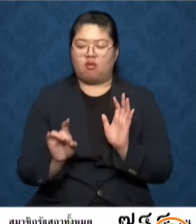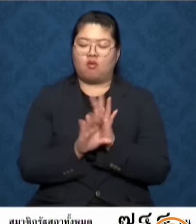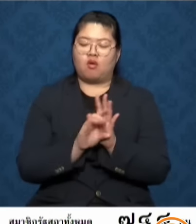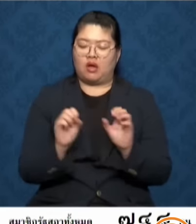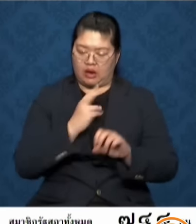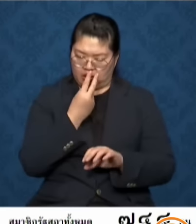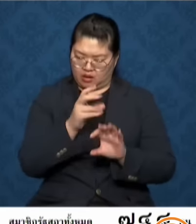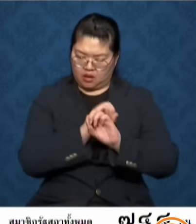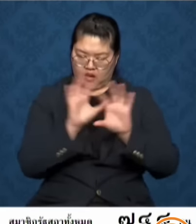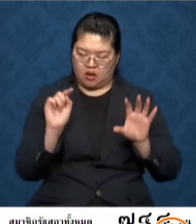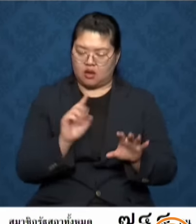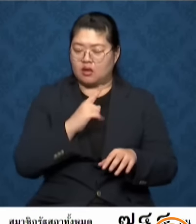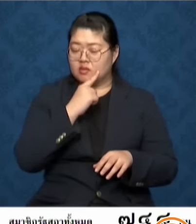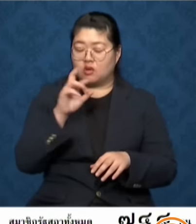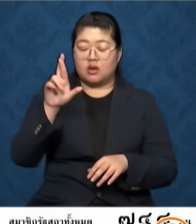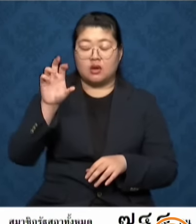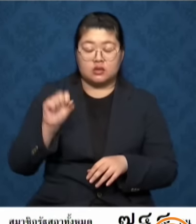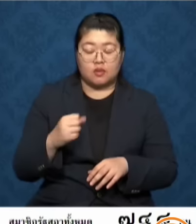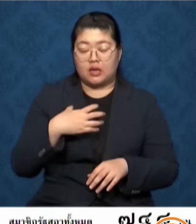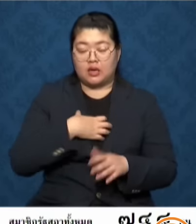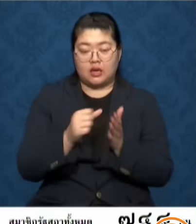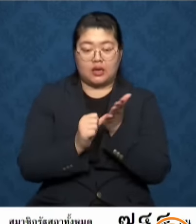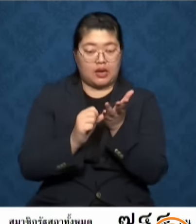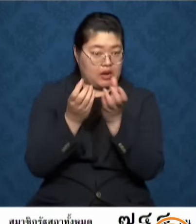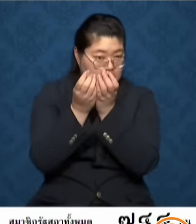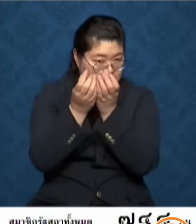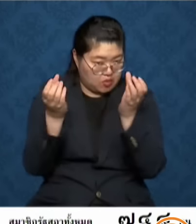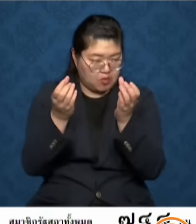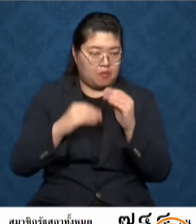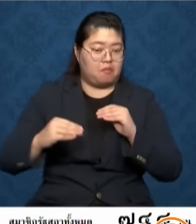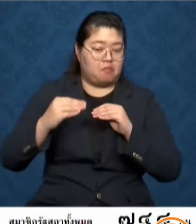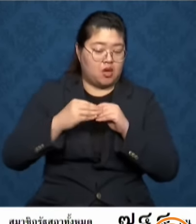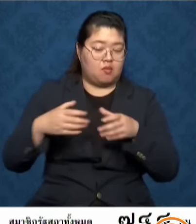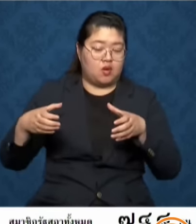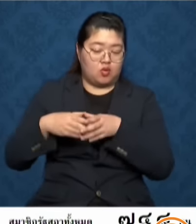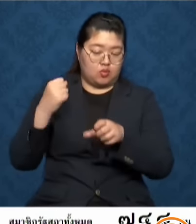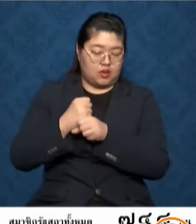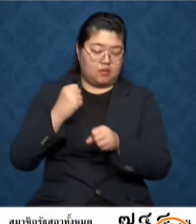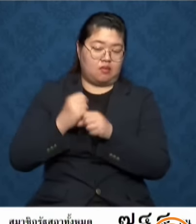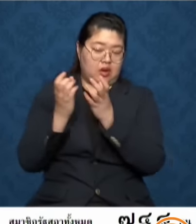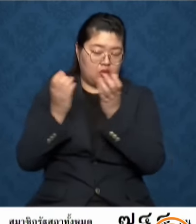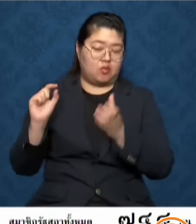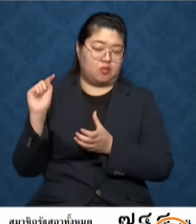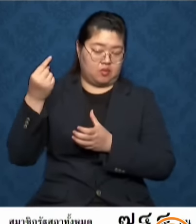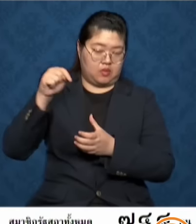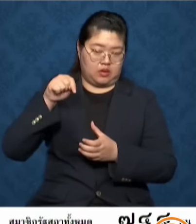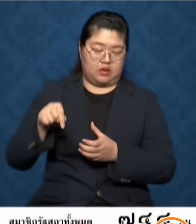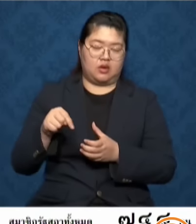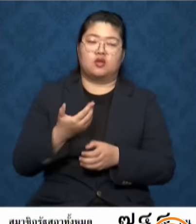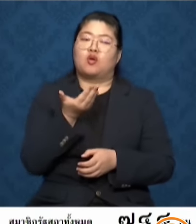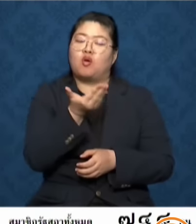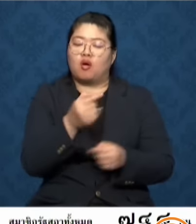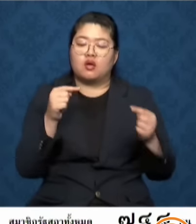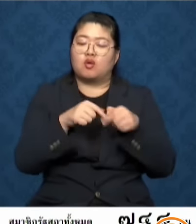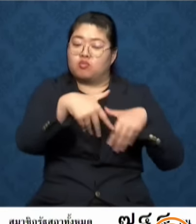ัดเจนว่าหากรศธพาประสงคจะแ้ไขเพิมเติมรมนูให้มีสภพาร่างรนูลเพื่ใหairesัให้ pressed became moreried ต้องมการขออาฐติจัurpose